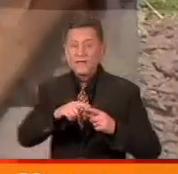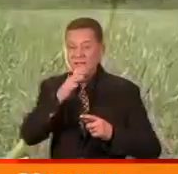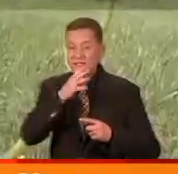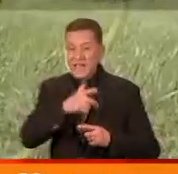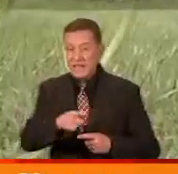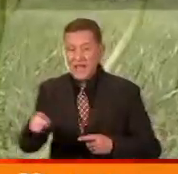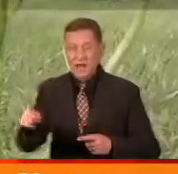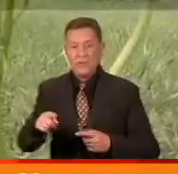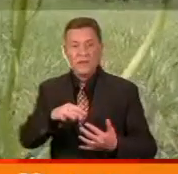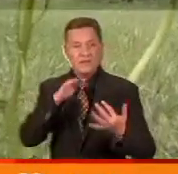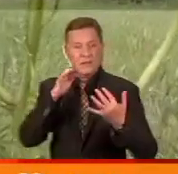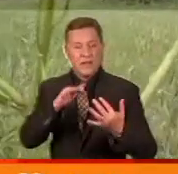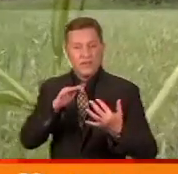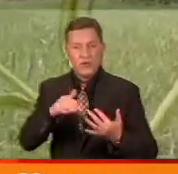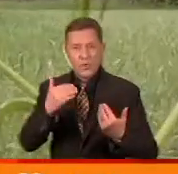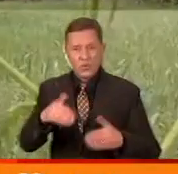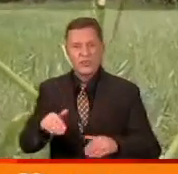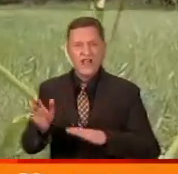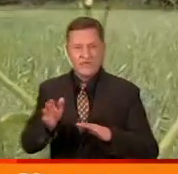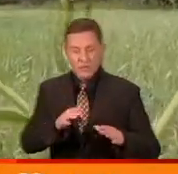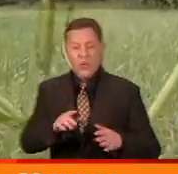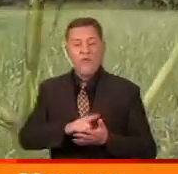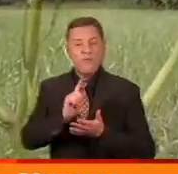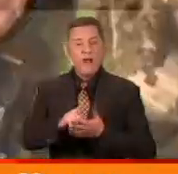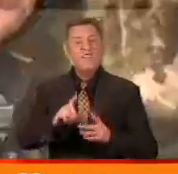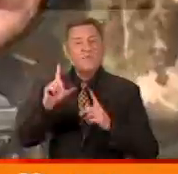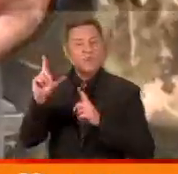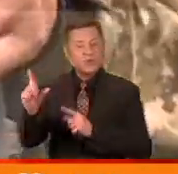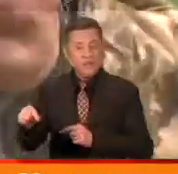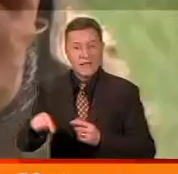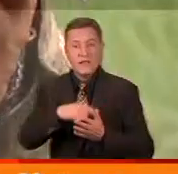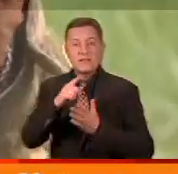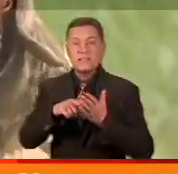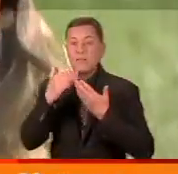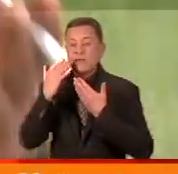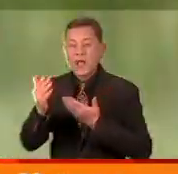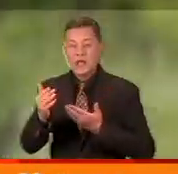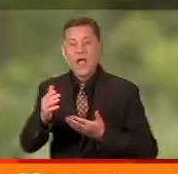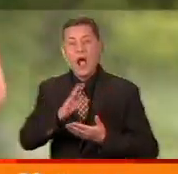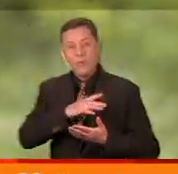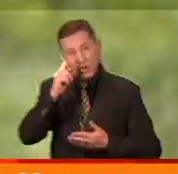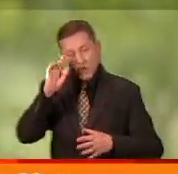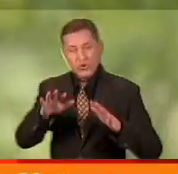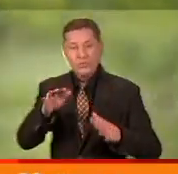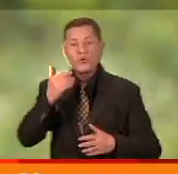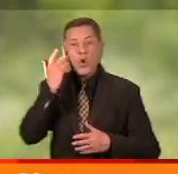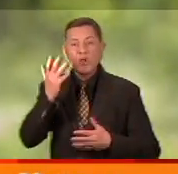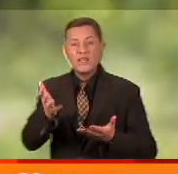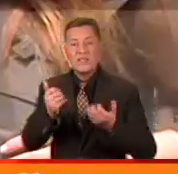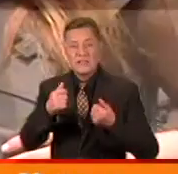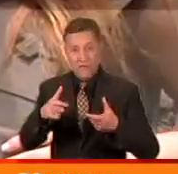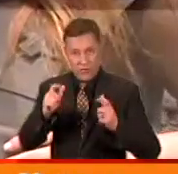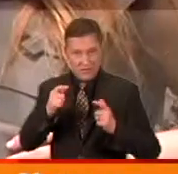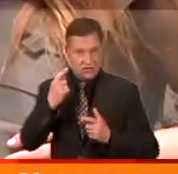сьогоднішній гід по вирвах уже відбув. Олександр давно мав демобілізуватися. На запитання, чи не було сумнівів, коли дістав повістку,